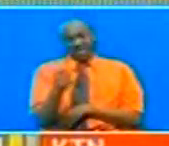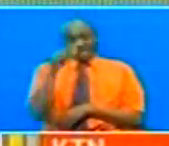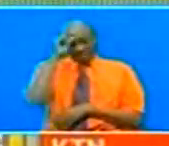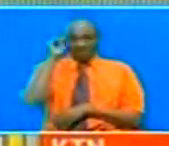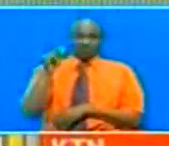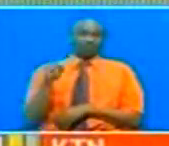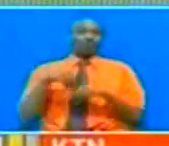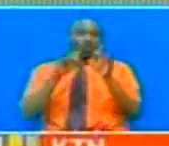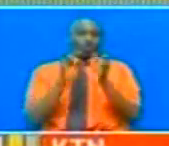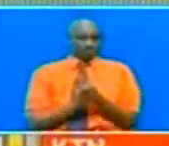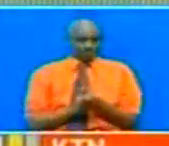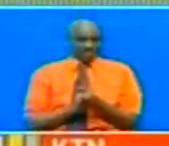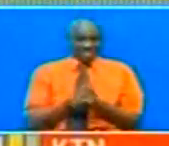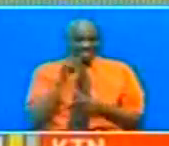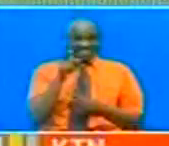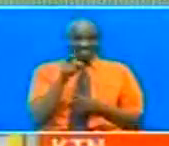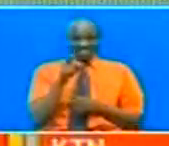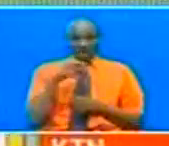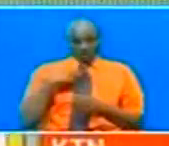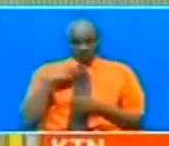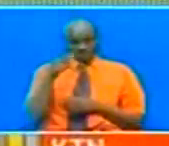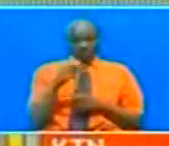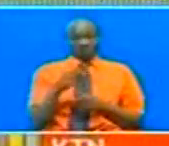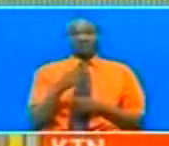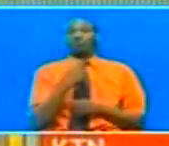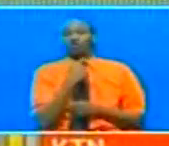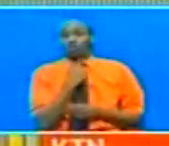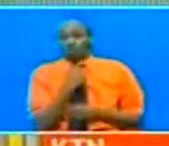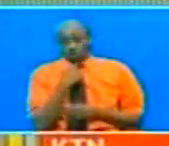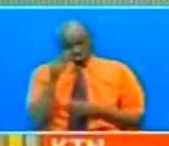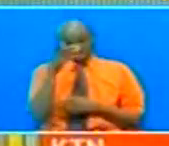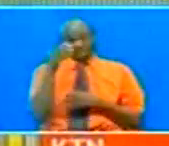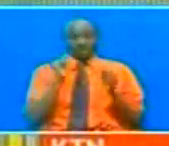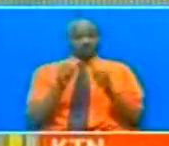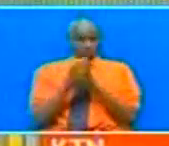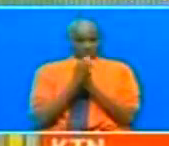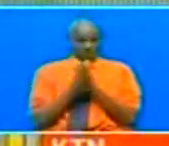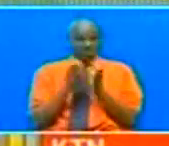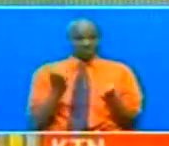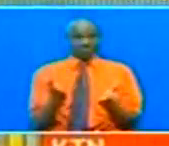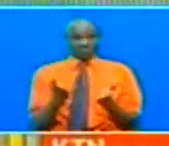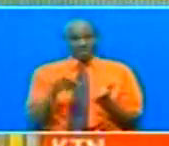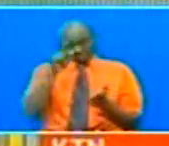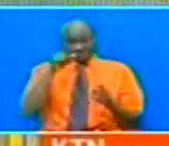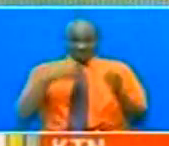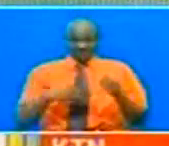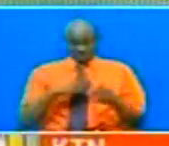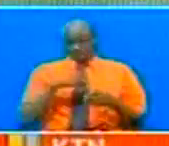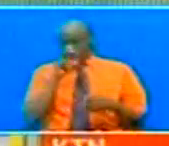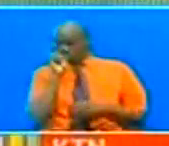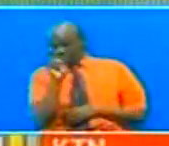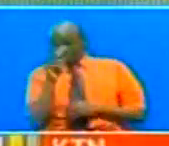kuungana. Na taarifa hiyo ya NAT tumeipata hivi sasa. Elvis Kosgei alihudhuria kongamano hilo